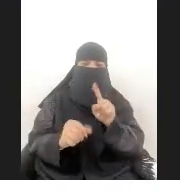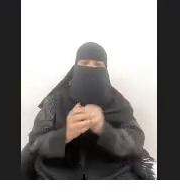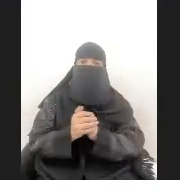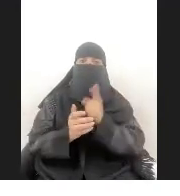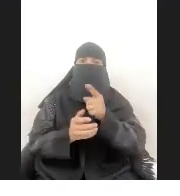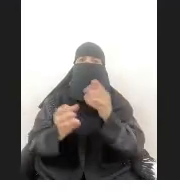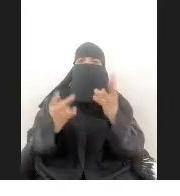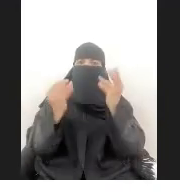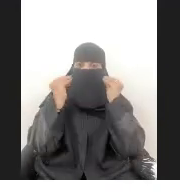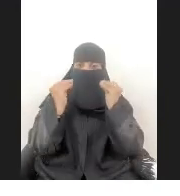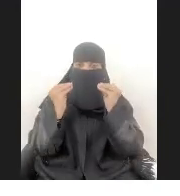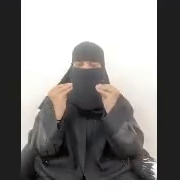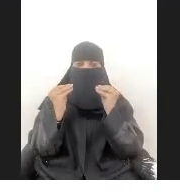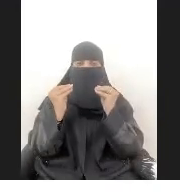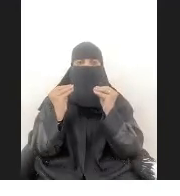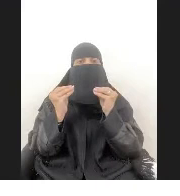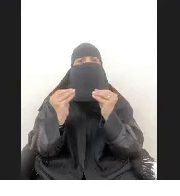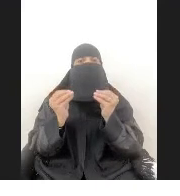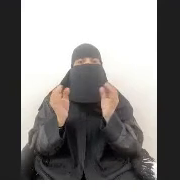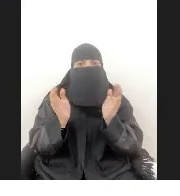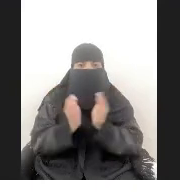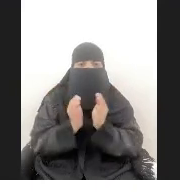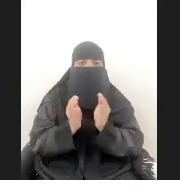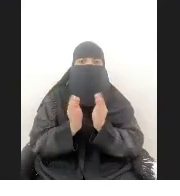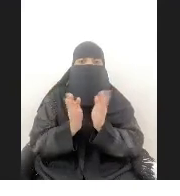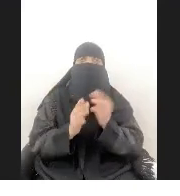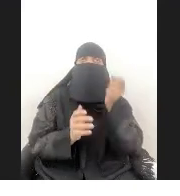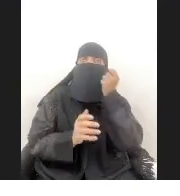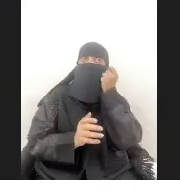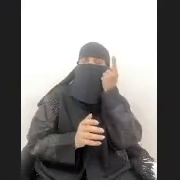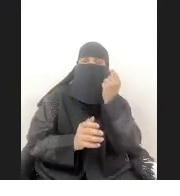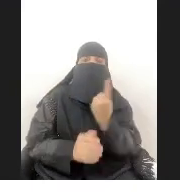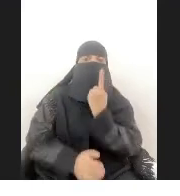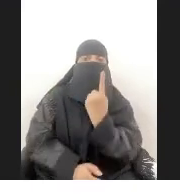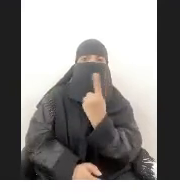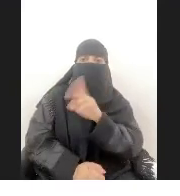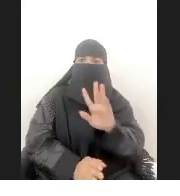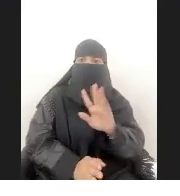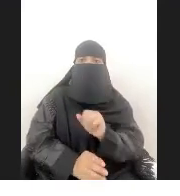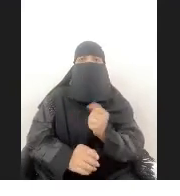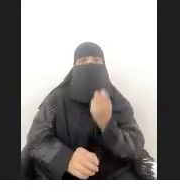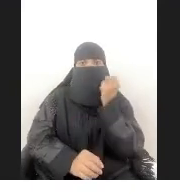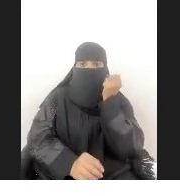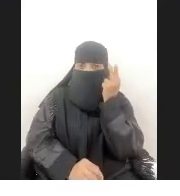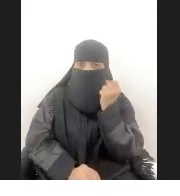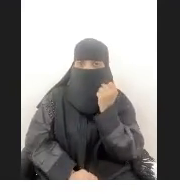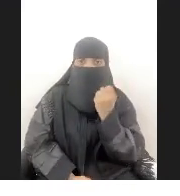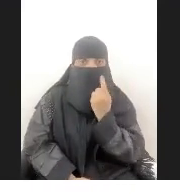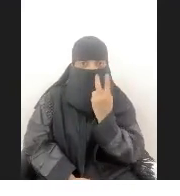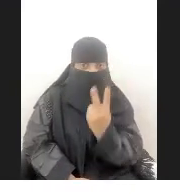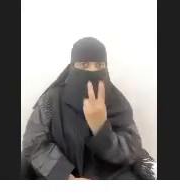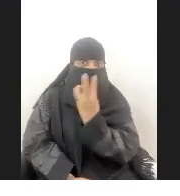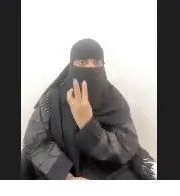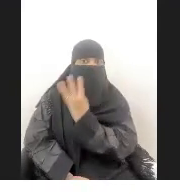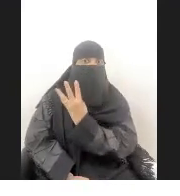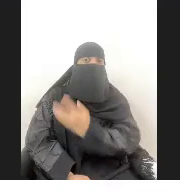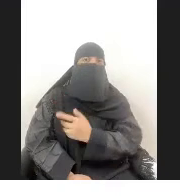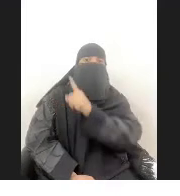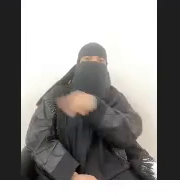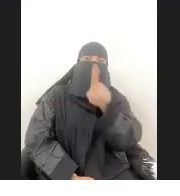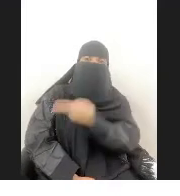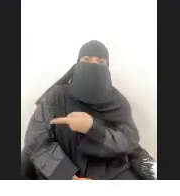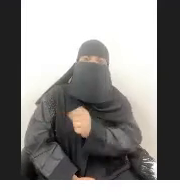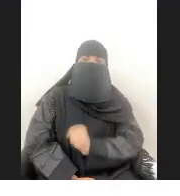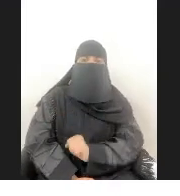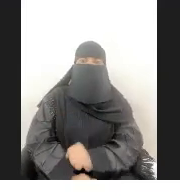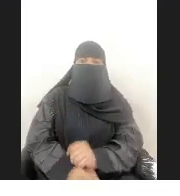يتضمن محتوى يناقش فكرة واحدة فقط. يعني أنا ما أقدم للطالب أو المتعلم محتوى يناقش أكثر من